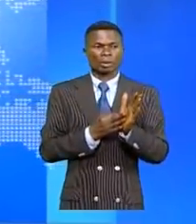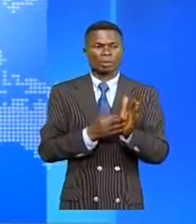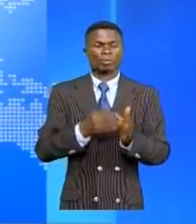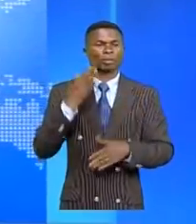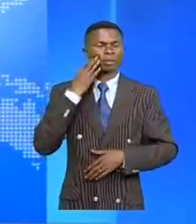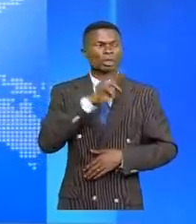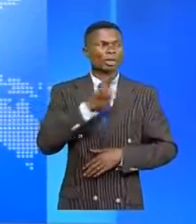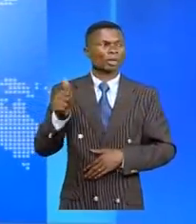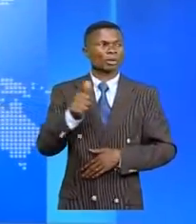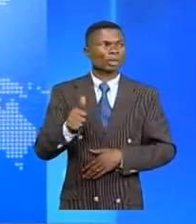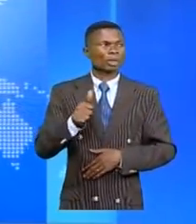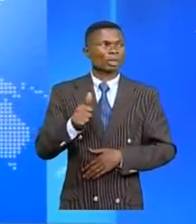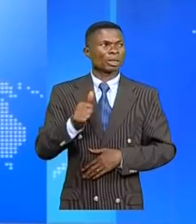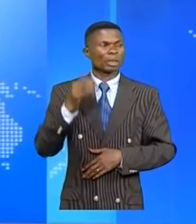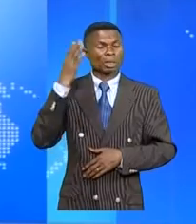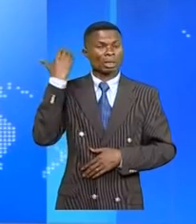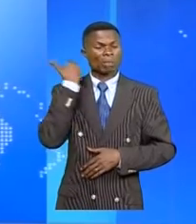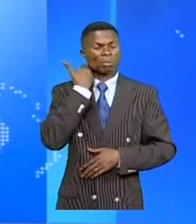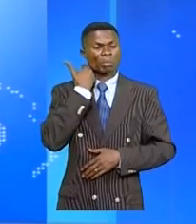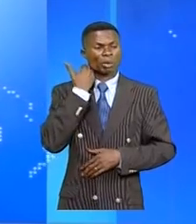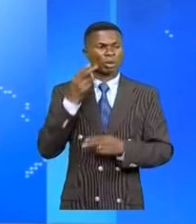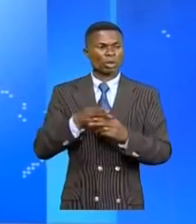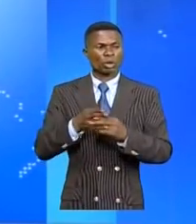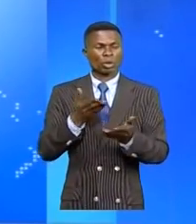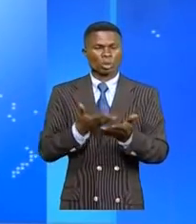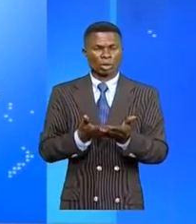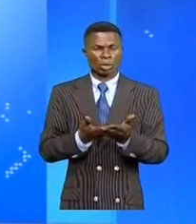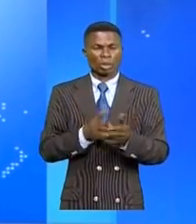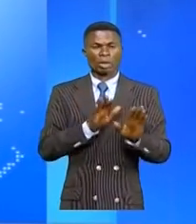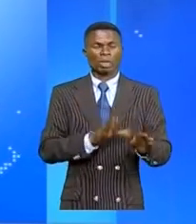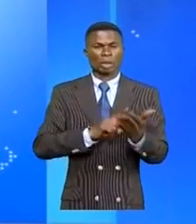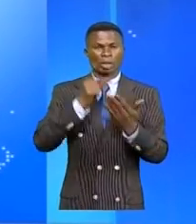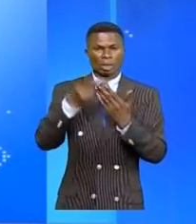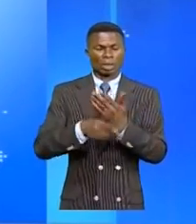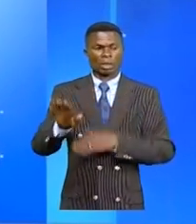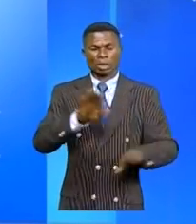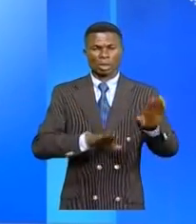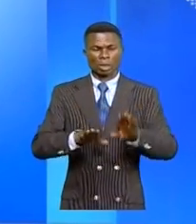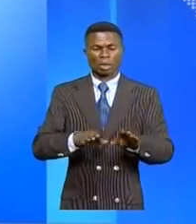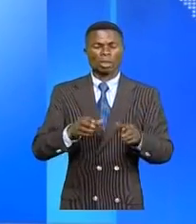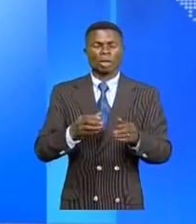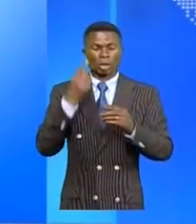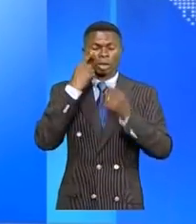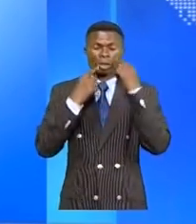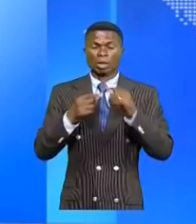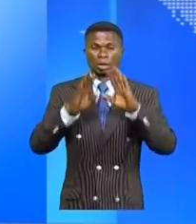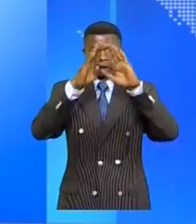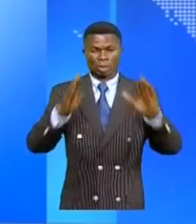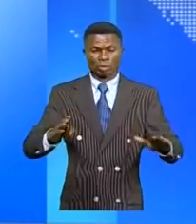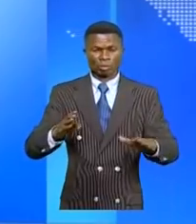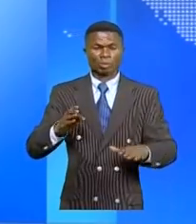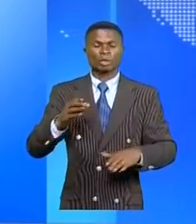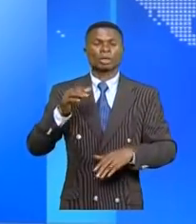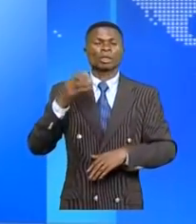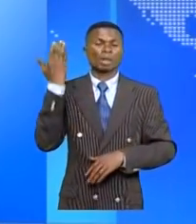18 mars 2021 de suite d'une maladie. En attendant les programmes des obsèques, le deuil se tient à la résidence